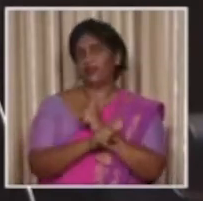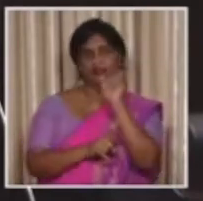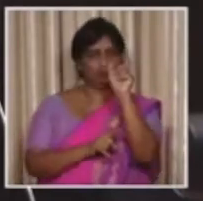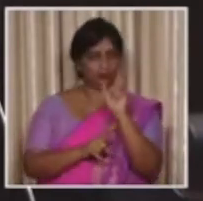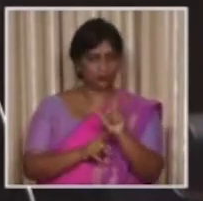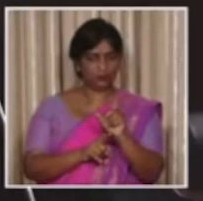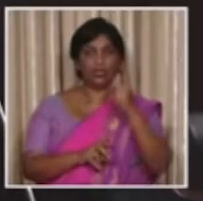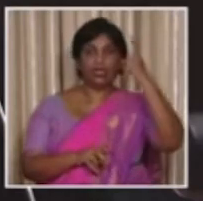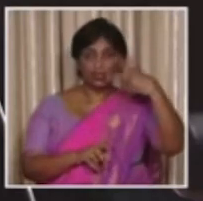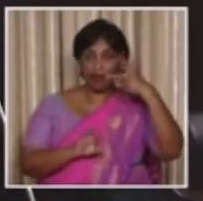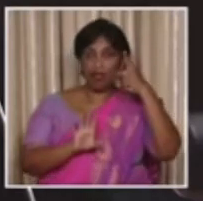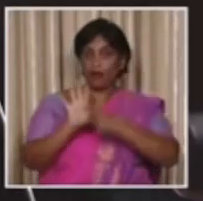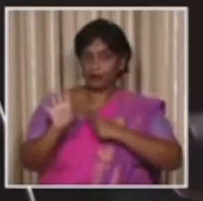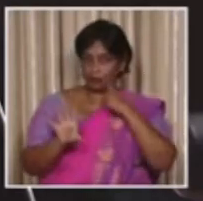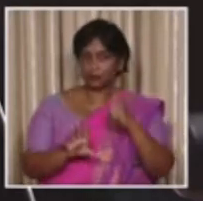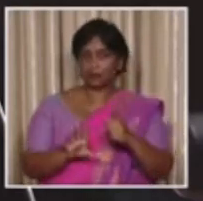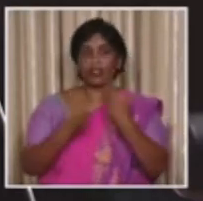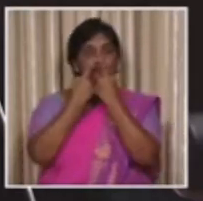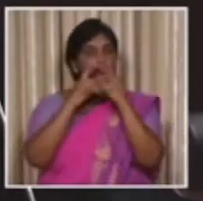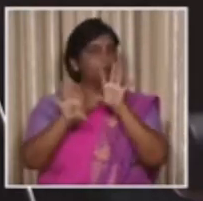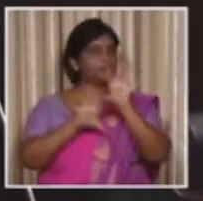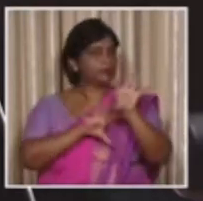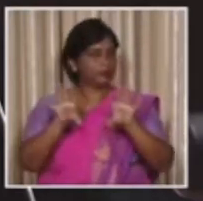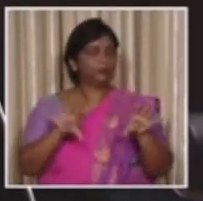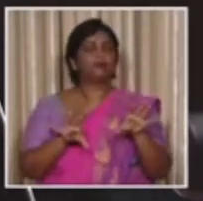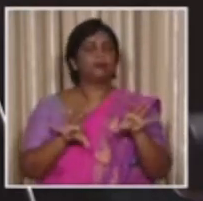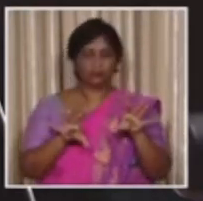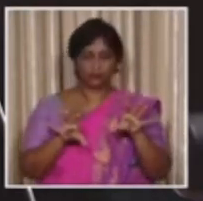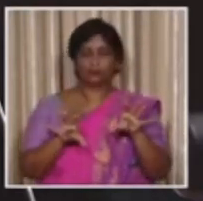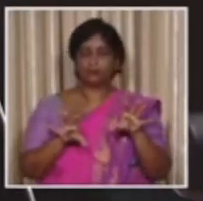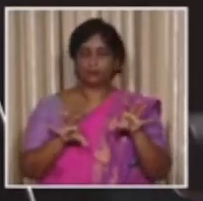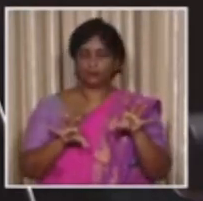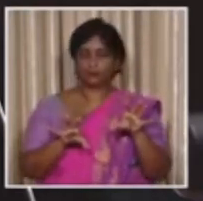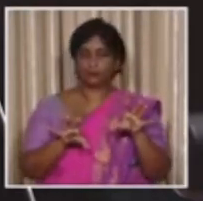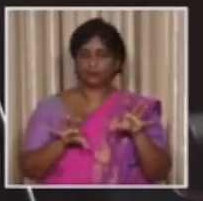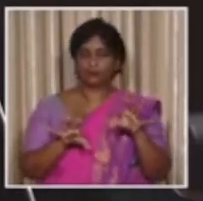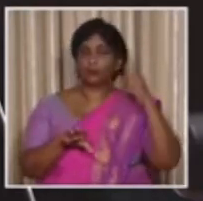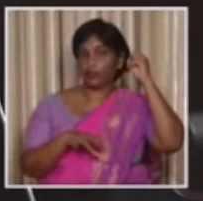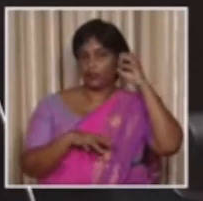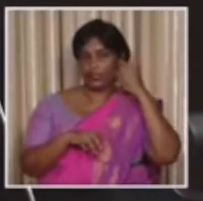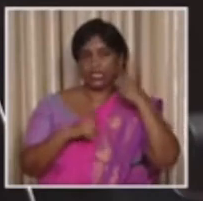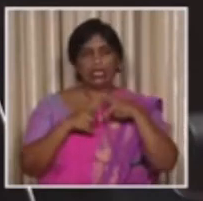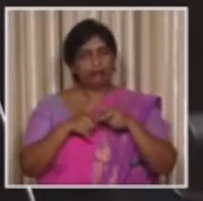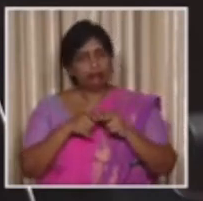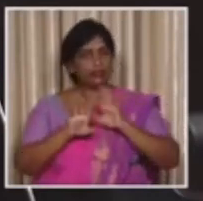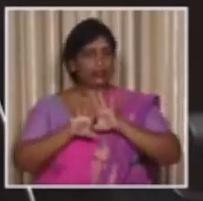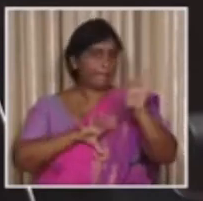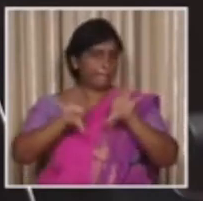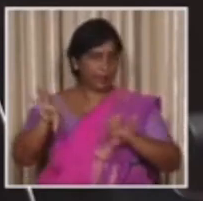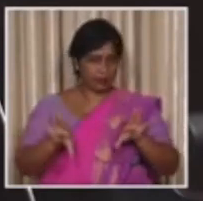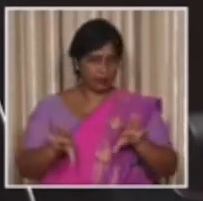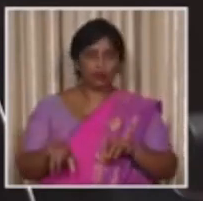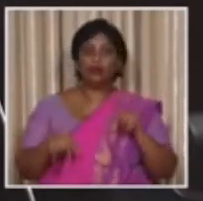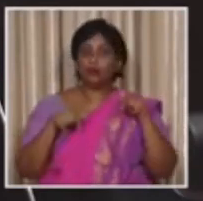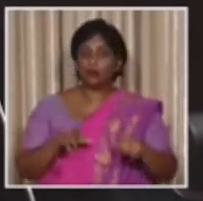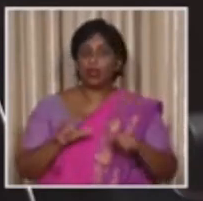tibul. Deweni wasara indan etamai vivida visyaan nolat civil evake me viduli elektronika adi wacan bedim kali.